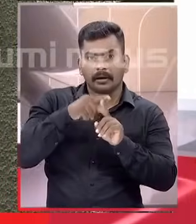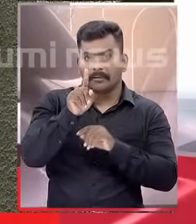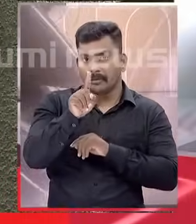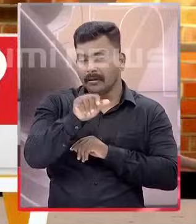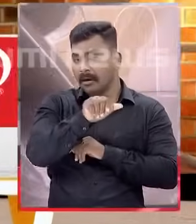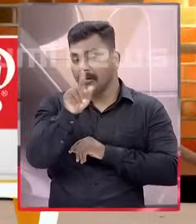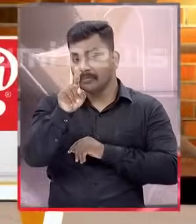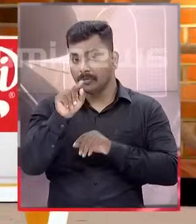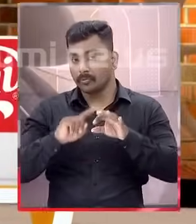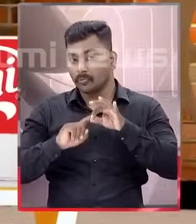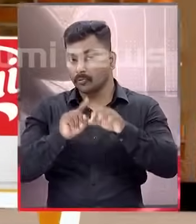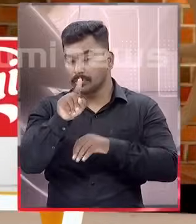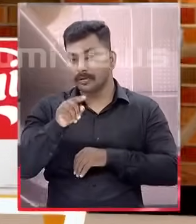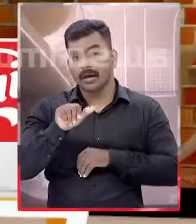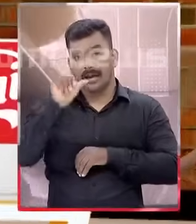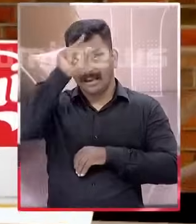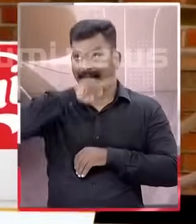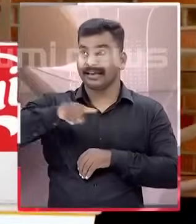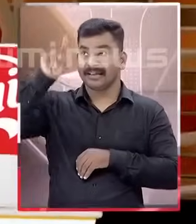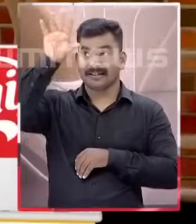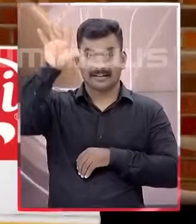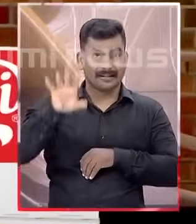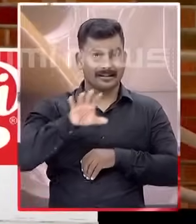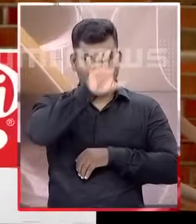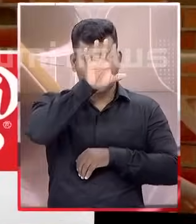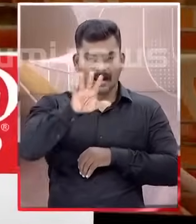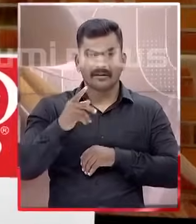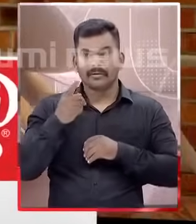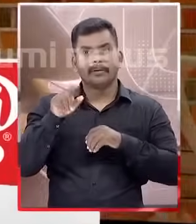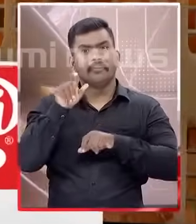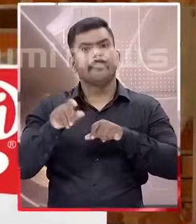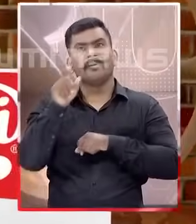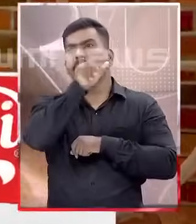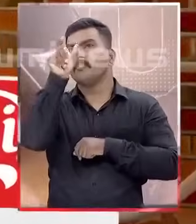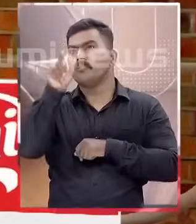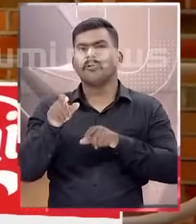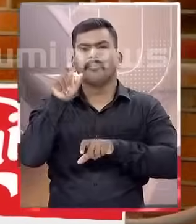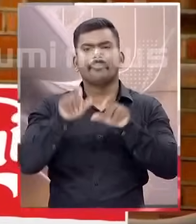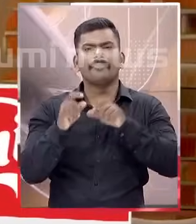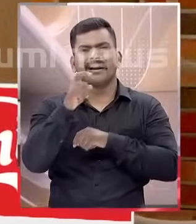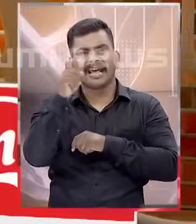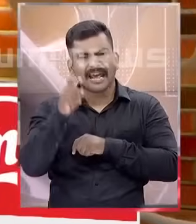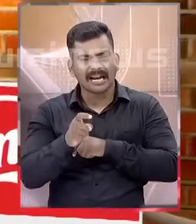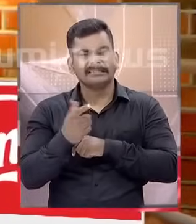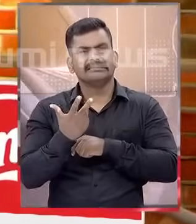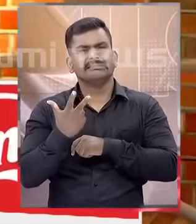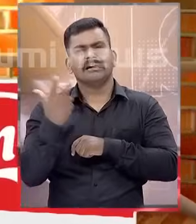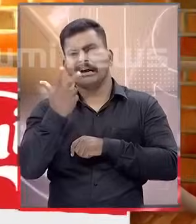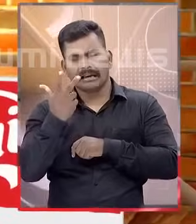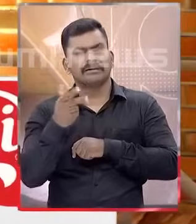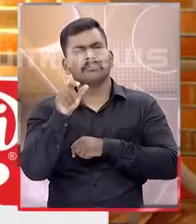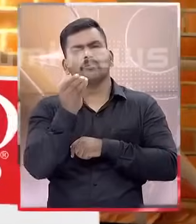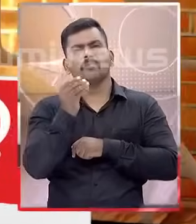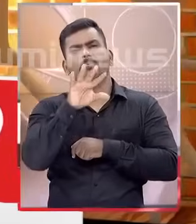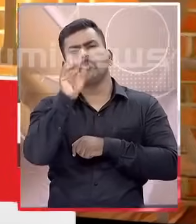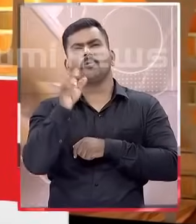വിയോജിപ്പുണ്ട് ശ്രീ റെജി ലൂക്കോസ്. മറ്റു സംസ്ഥാനങ്ങളിൽ 6-7 പേരാണ് ഈ സംവിധാനത്തിന്റെ ഭാഗമായി ഉള്ളത്. യു പി എസ് സി പരിശോധിക്കൂ, അവിടെ